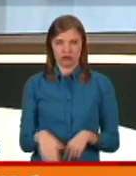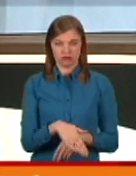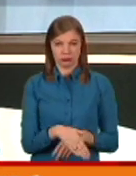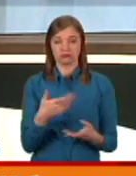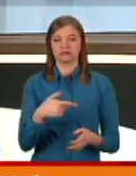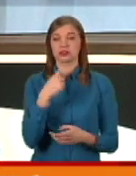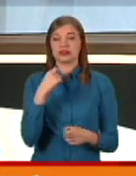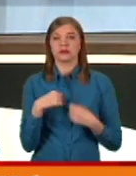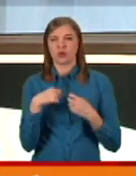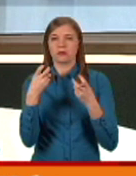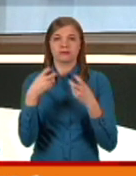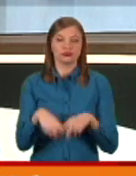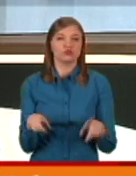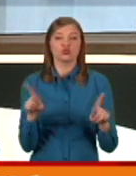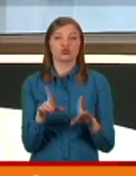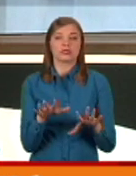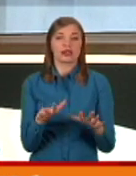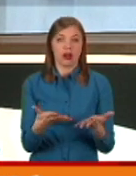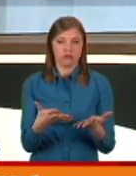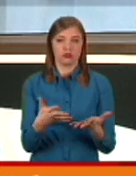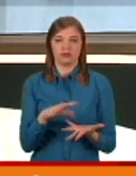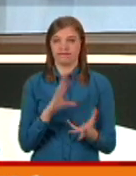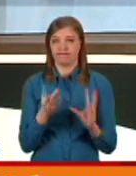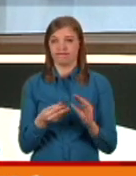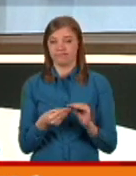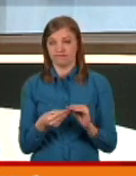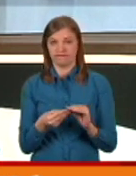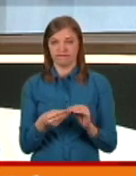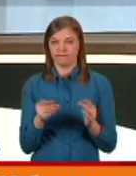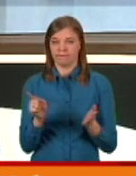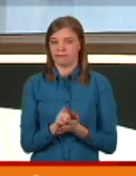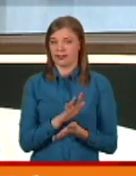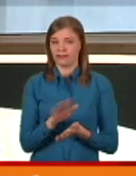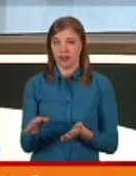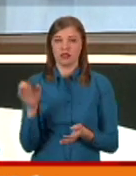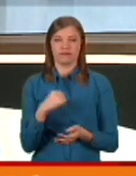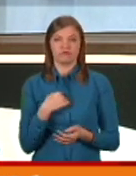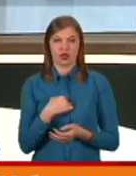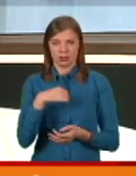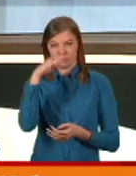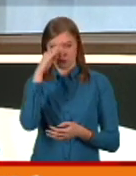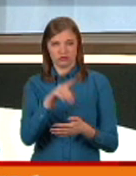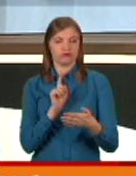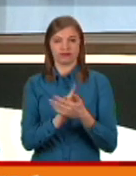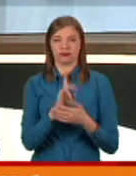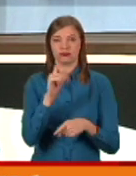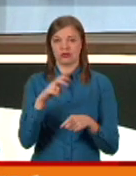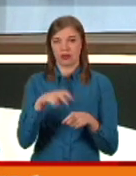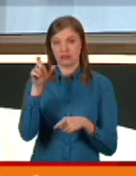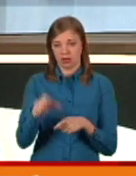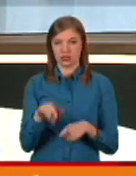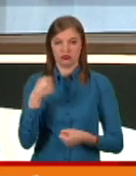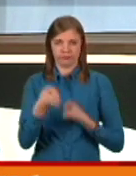кінцівок. Спроби з'ясувати, що з ним трапилося, виявилися невдалими. Агресивний чоловік накинувся на медика